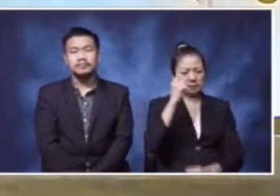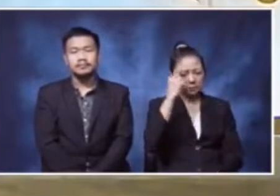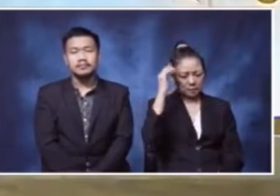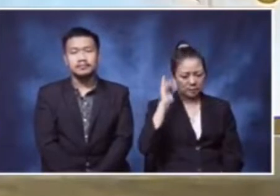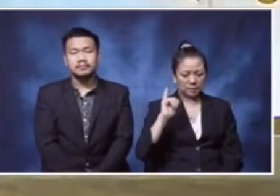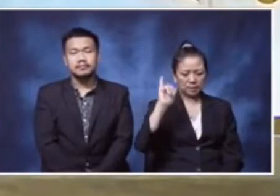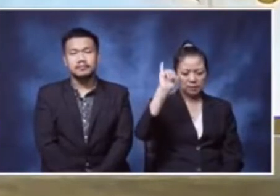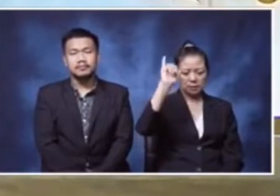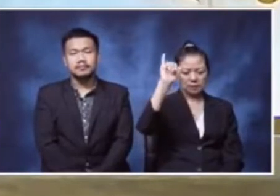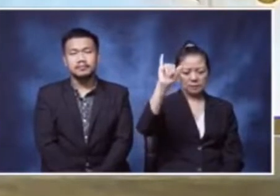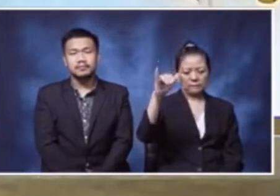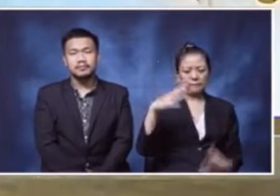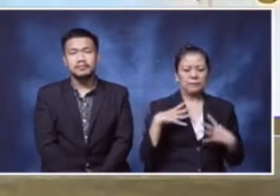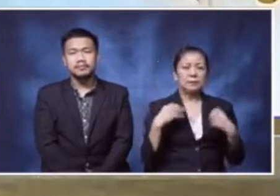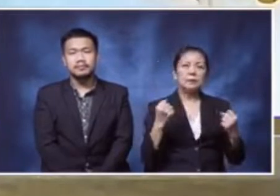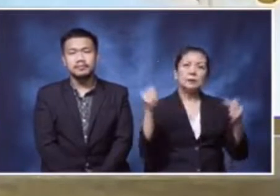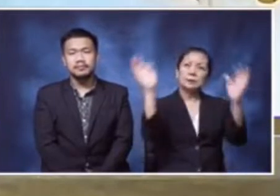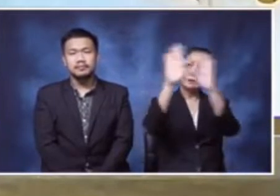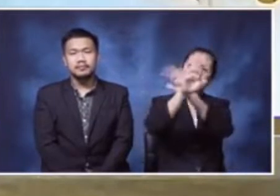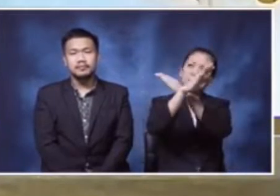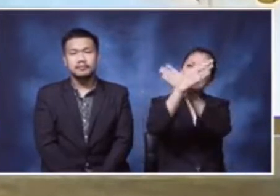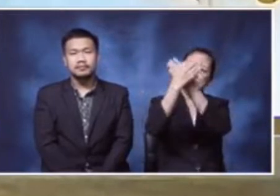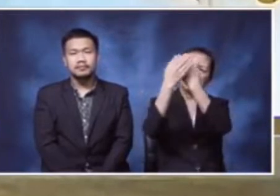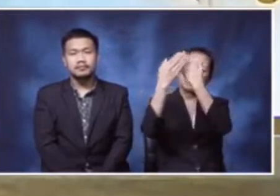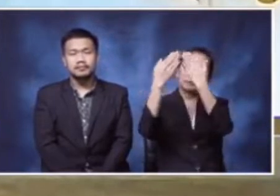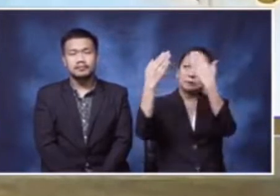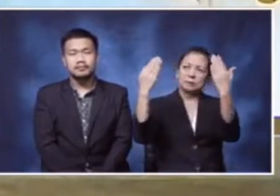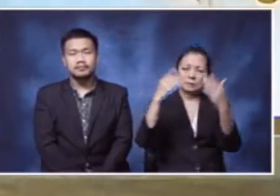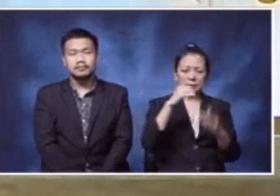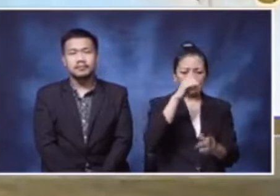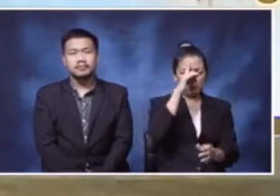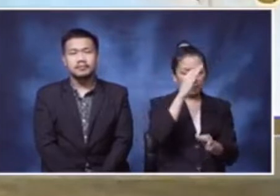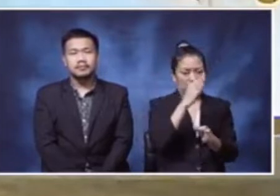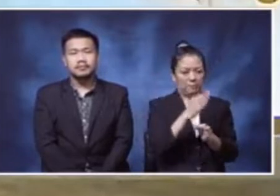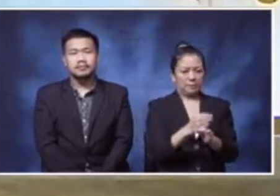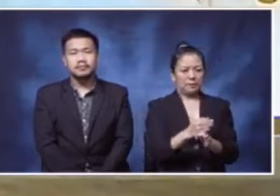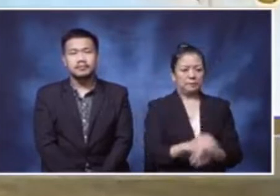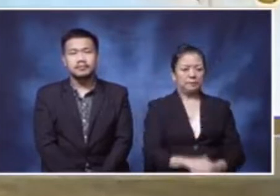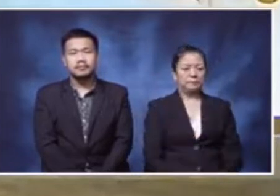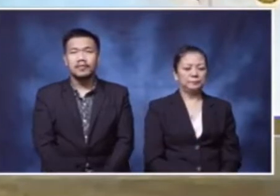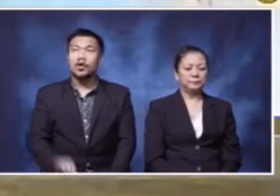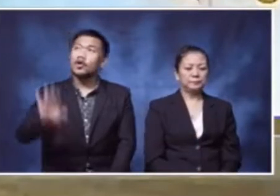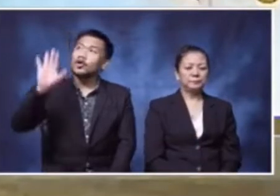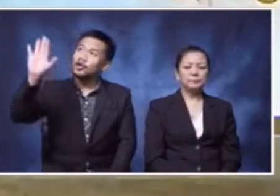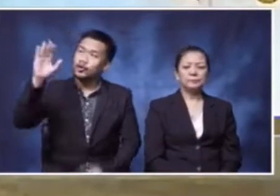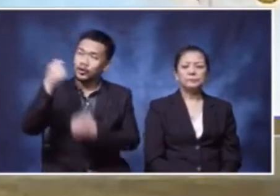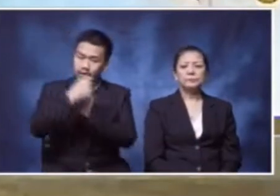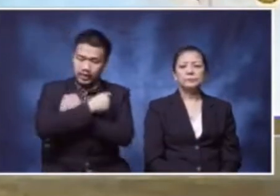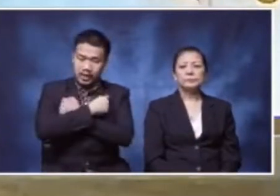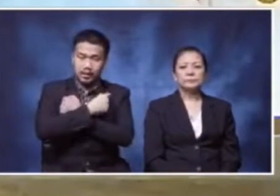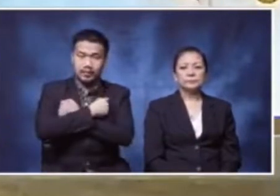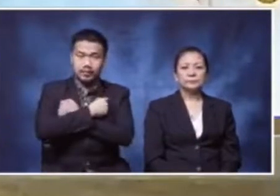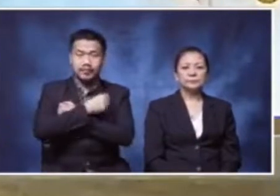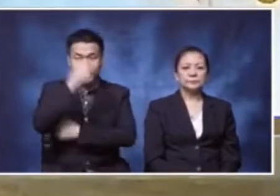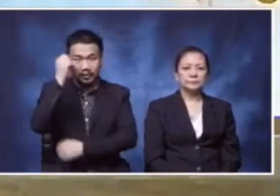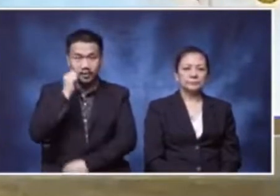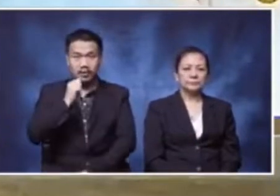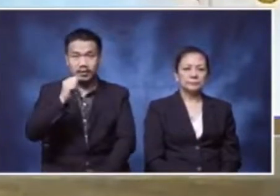katapusan, sintatag ng langit ang iyong katapatan. Pag-ibig mong walang maliw ay lagi